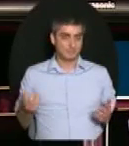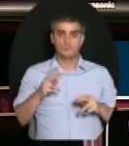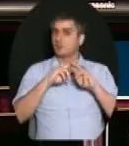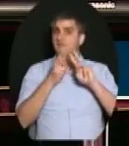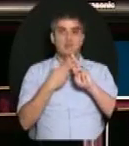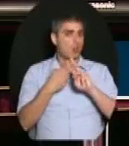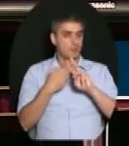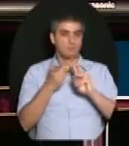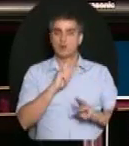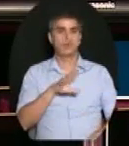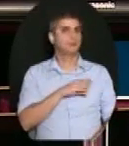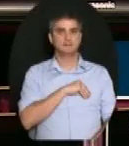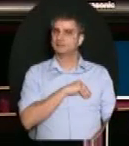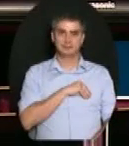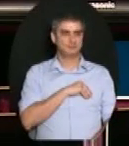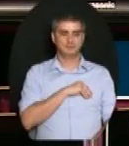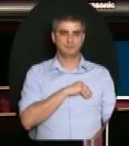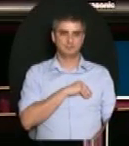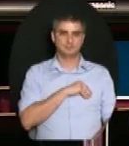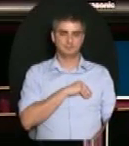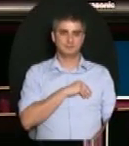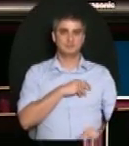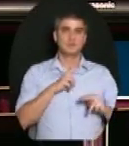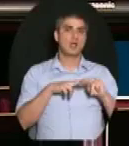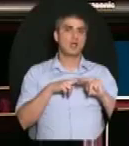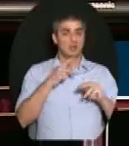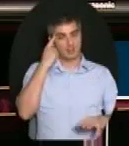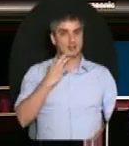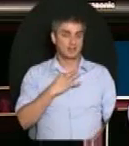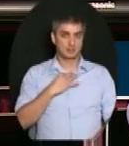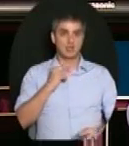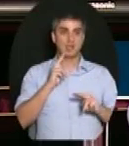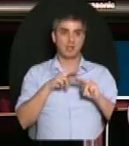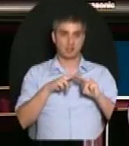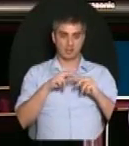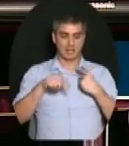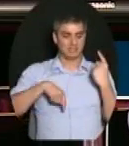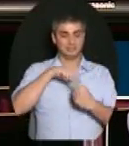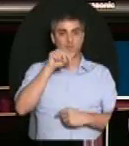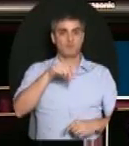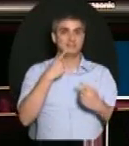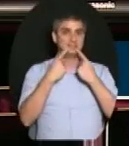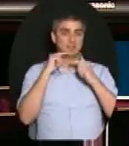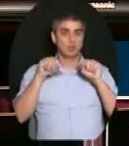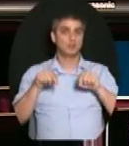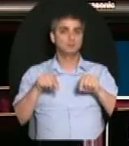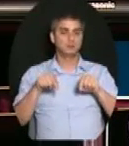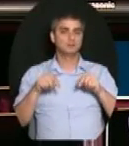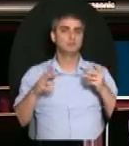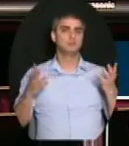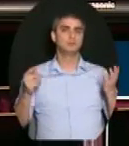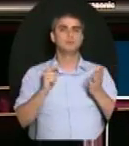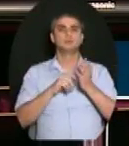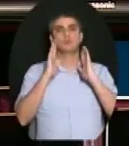והעולם לא יסכים. אחרי, לדעתי, אחרי הראונד הזה, הסבב השיחות הזה. לכן כל